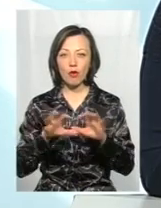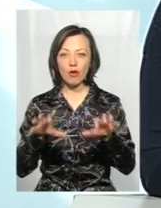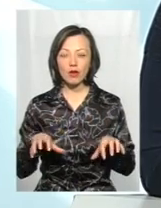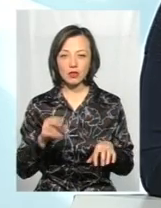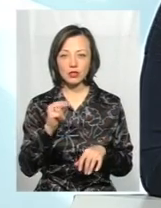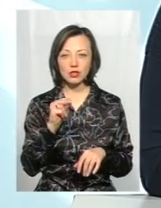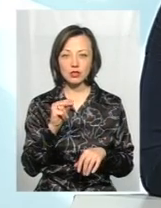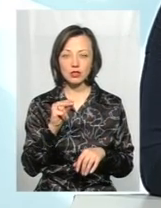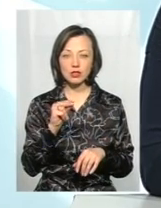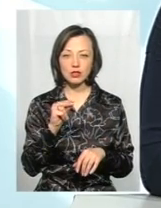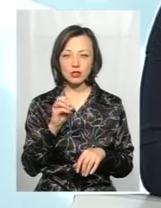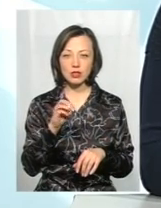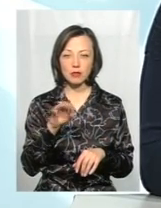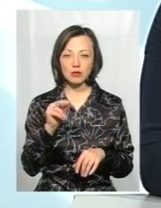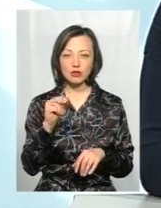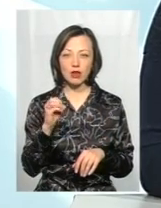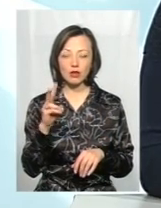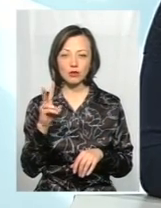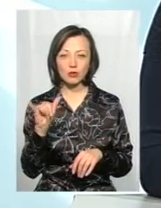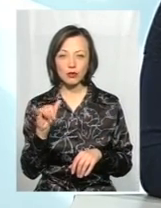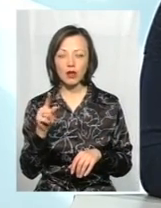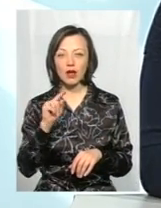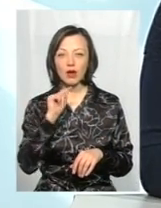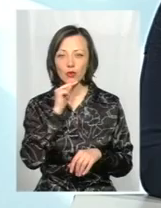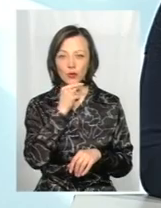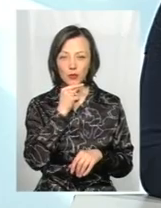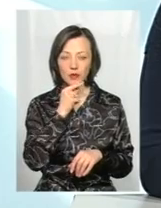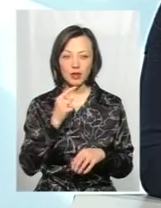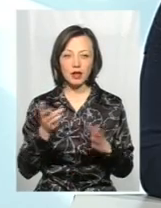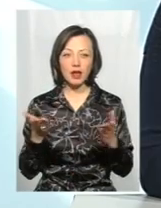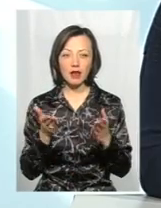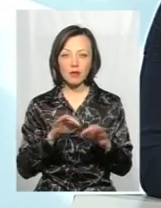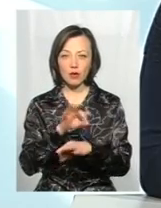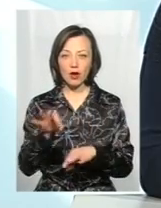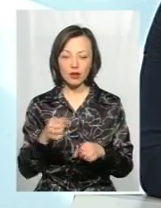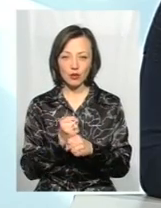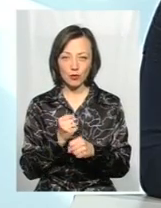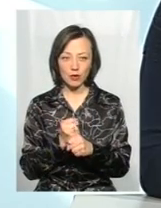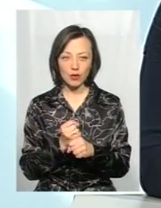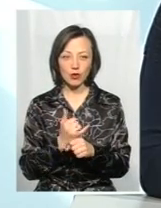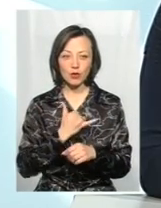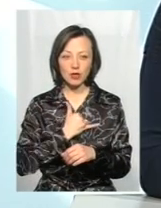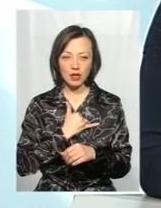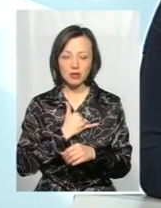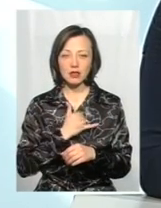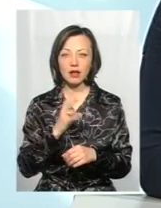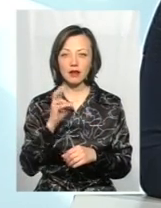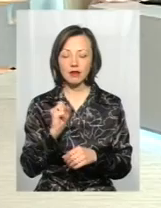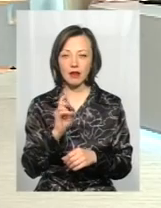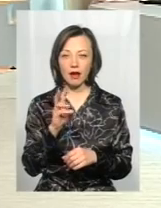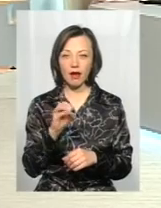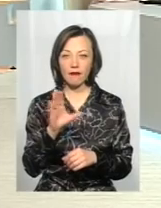Черниченку, коли вони дійсно розказували, на чому вони економлять і які вони проекти роблять. У нас, хочу сказати, по Нарковецькій